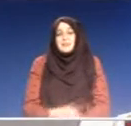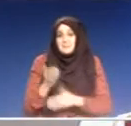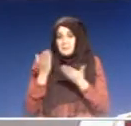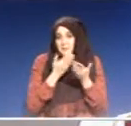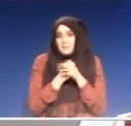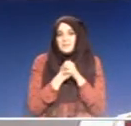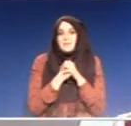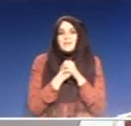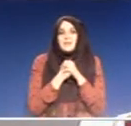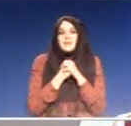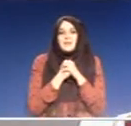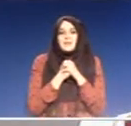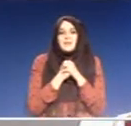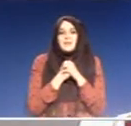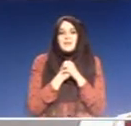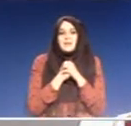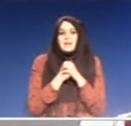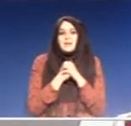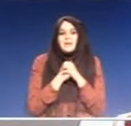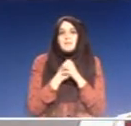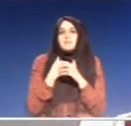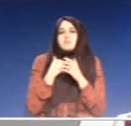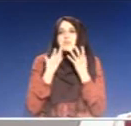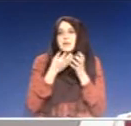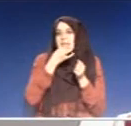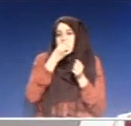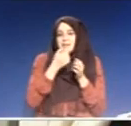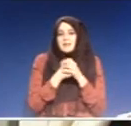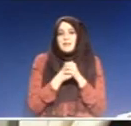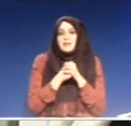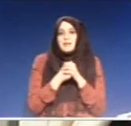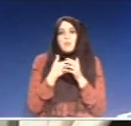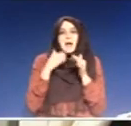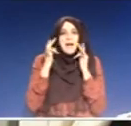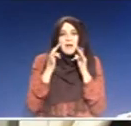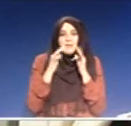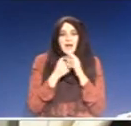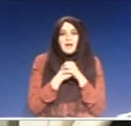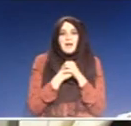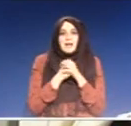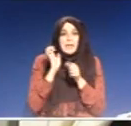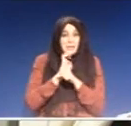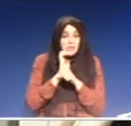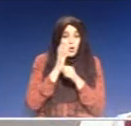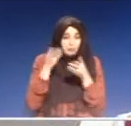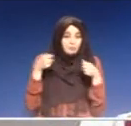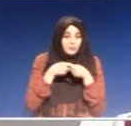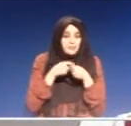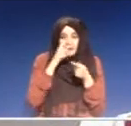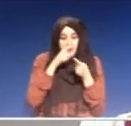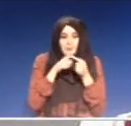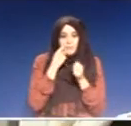قضيه او استفسار سلام احمد نقول لكم انايا واش عندي في القضيه في الحصه نعم